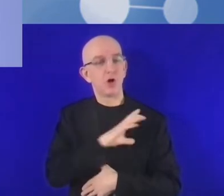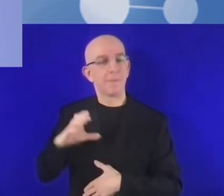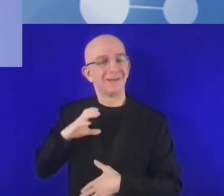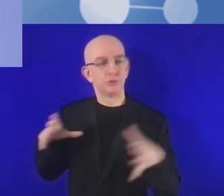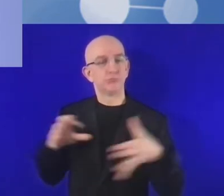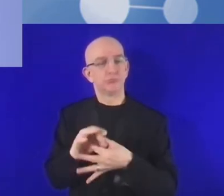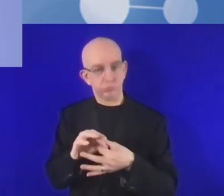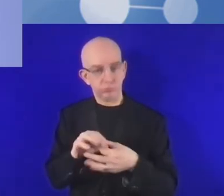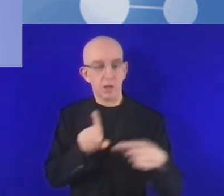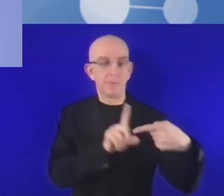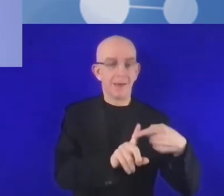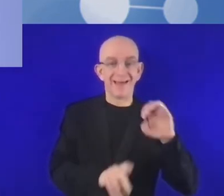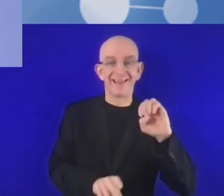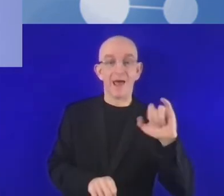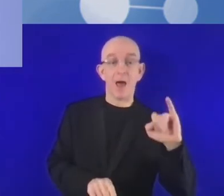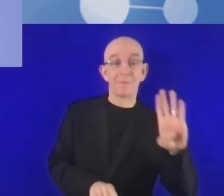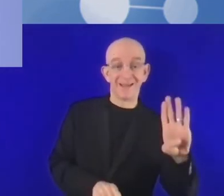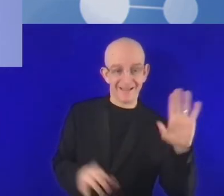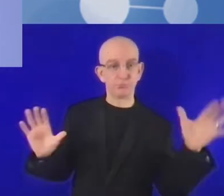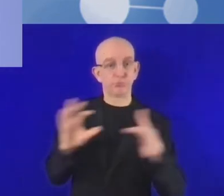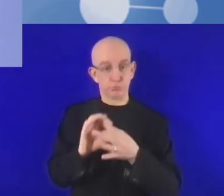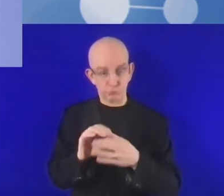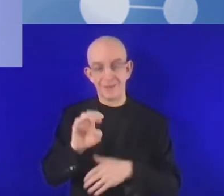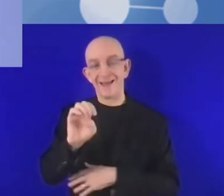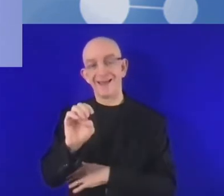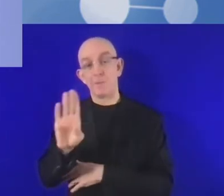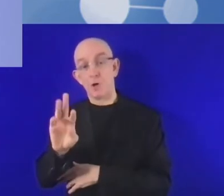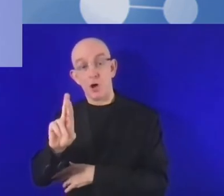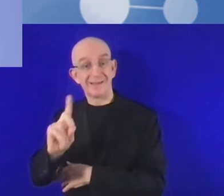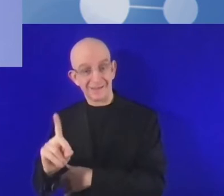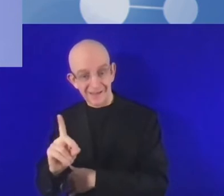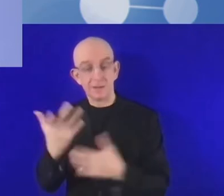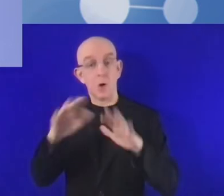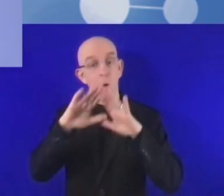而且我们这个银行集团，